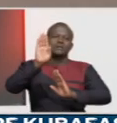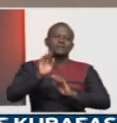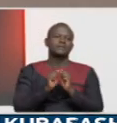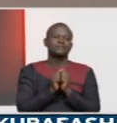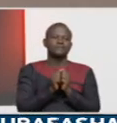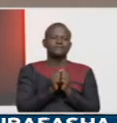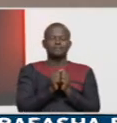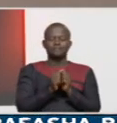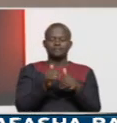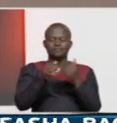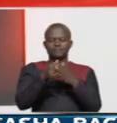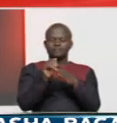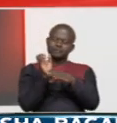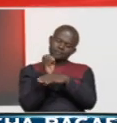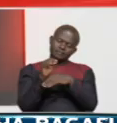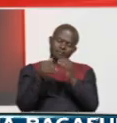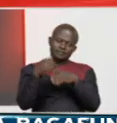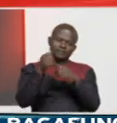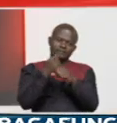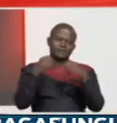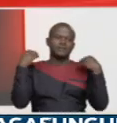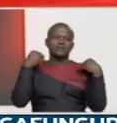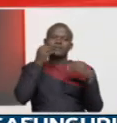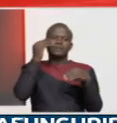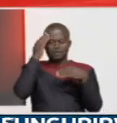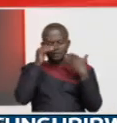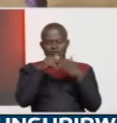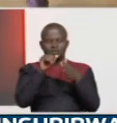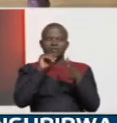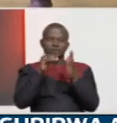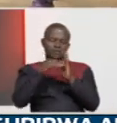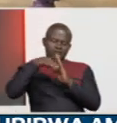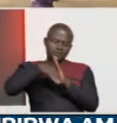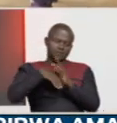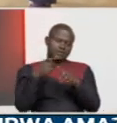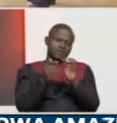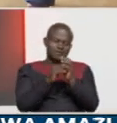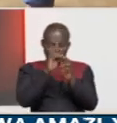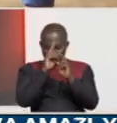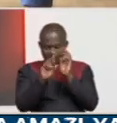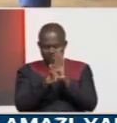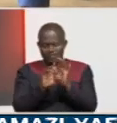ba kungufu bagiye inama yo gukomeza gukora imyitozo mu rugo kugira ngo urwego bari bagezeho rudasubira inyuma ariko bubahiriza